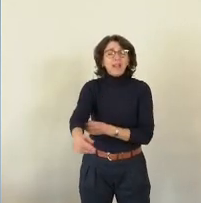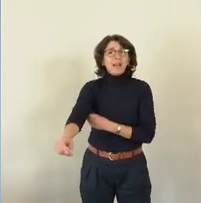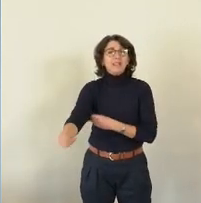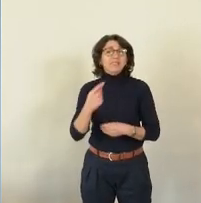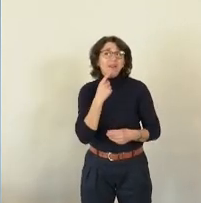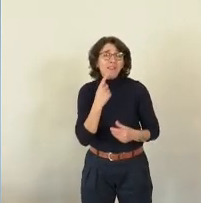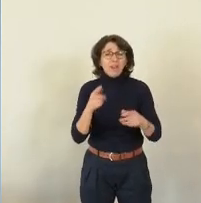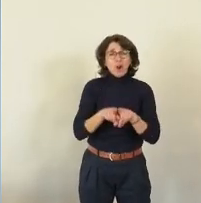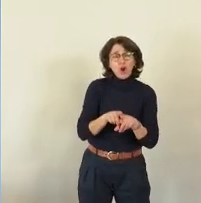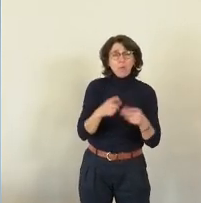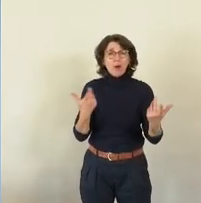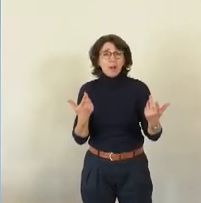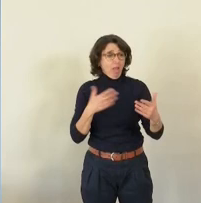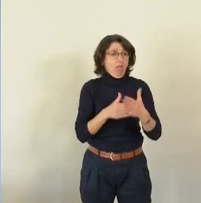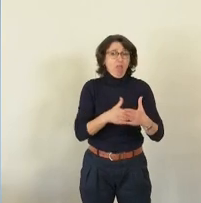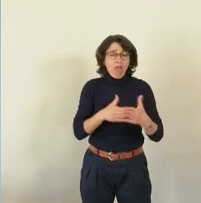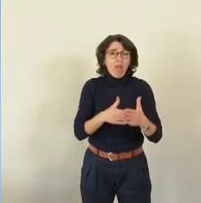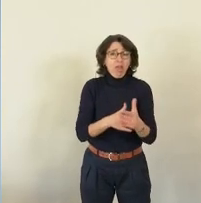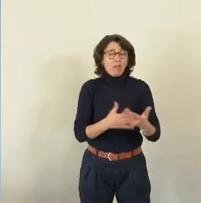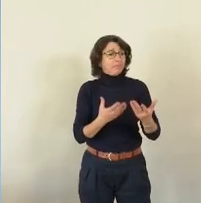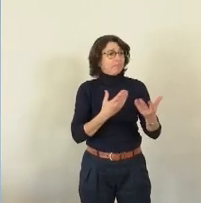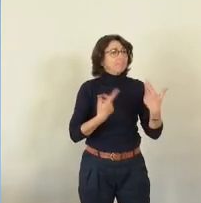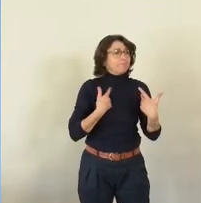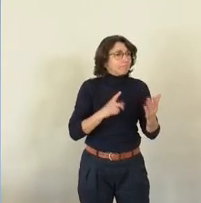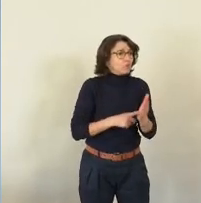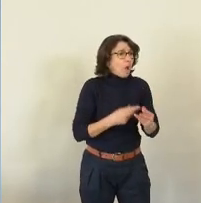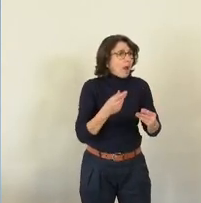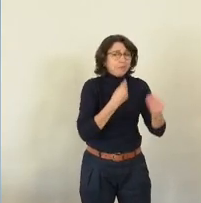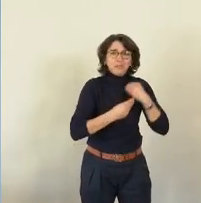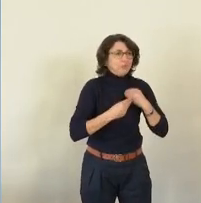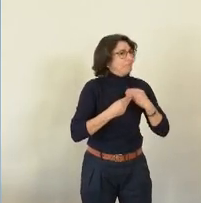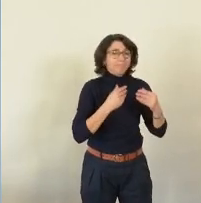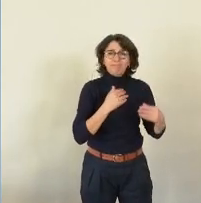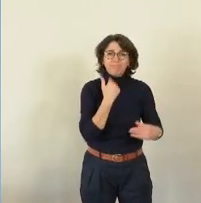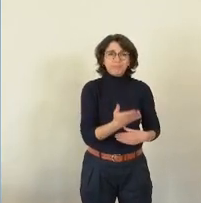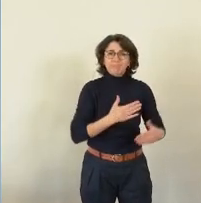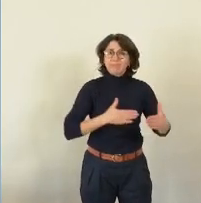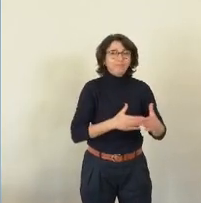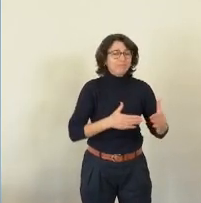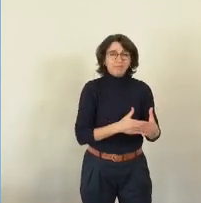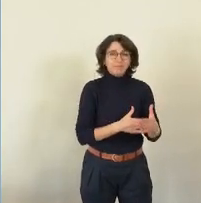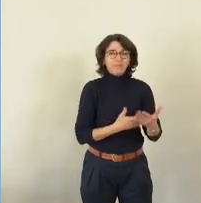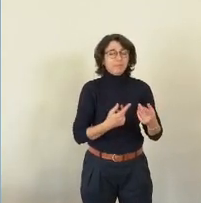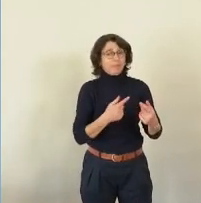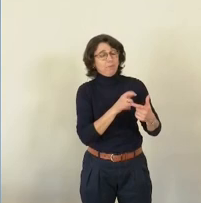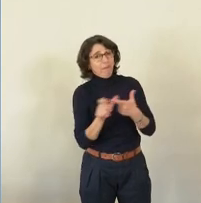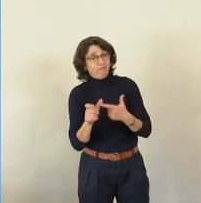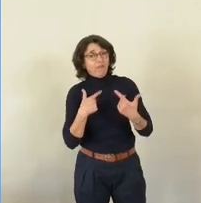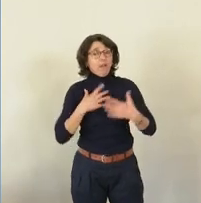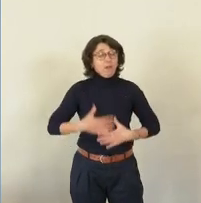intentionnelle ou non empêchant toute personne d'accéder à son droit à l'alimentation donnant lieu à des atteintes physiques et